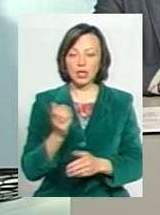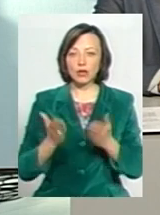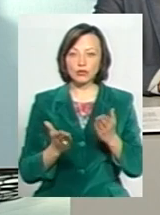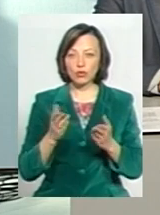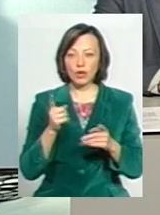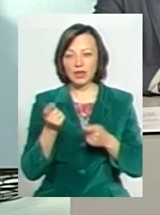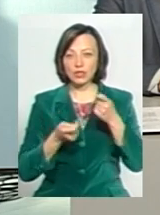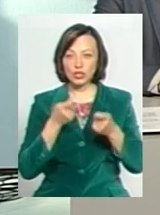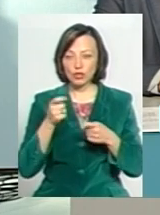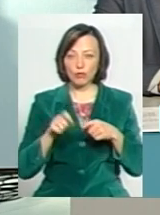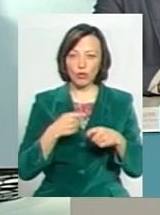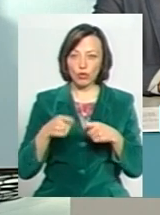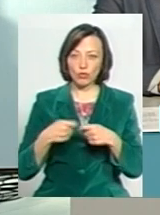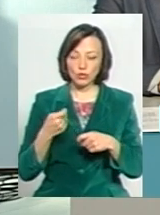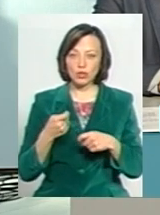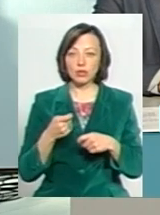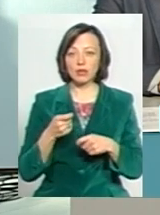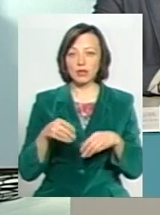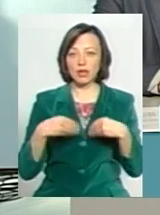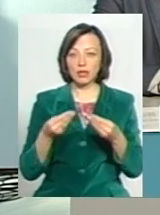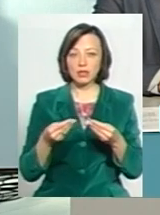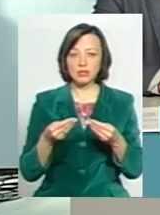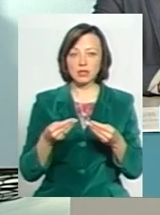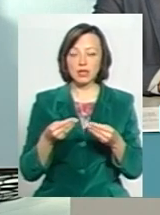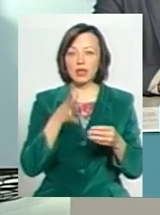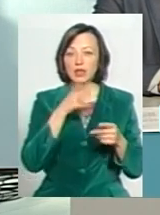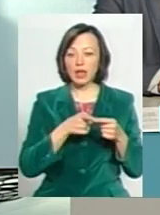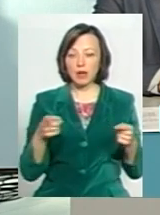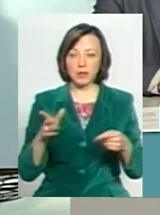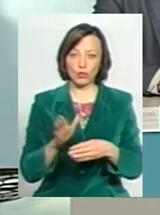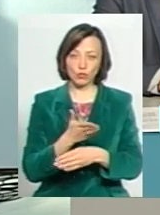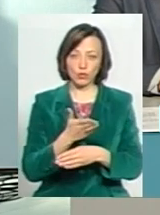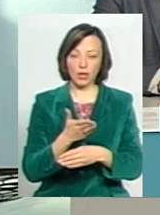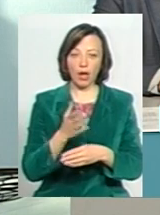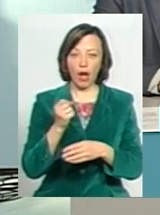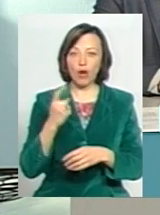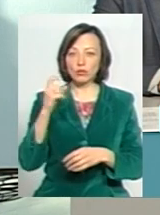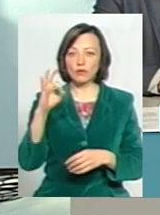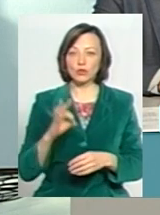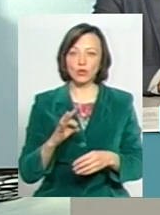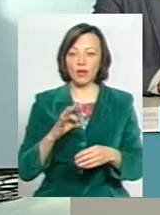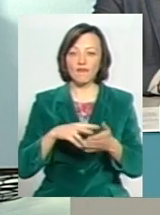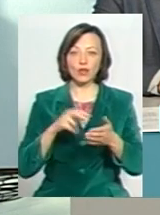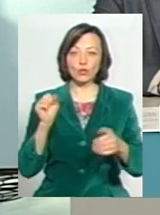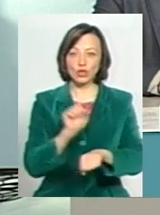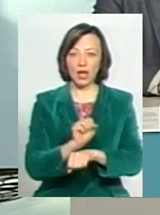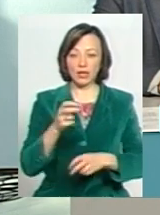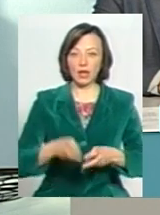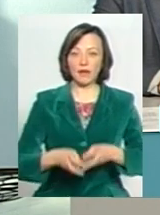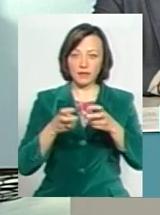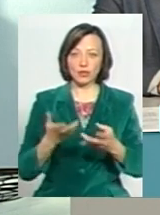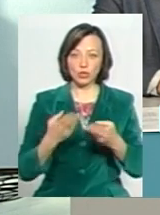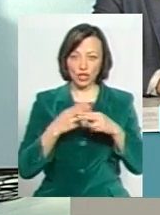там незначні є порушення в стаці, то дається власнику термін на усунення. А однозначно зразу відключати ліфти, якщо ліфт